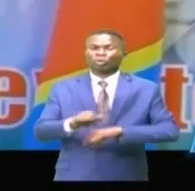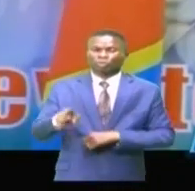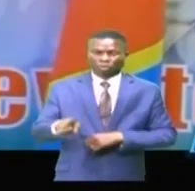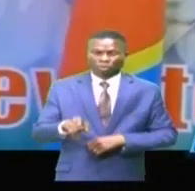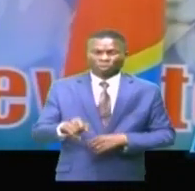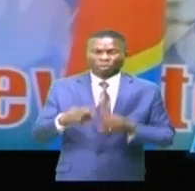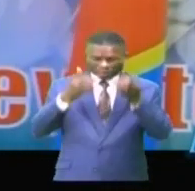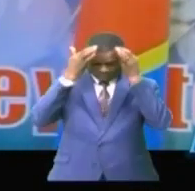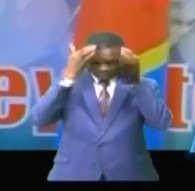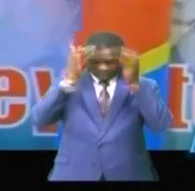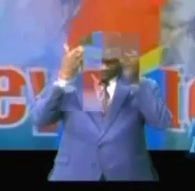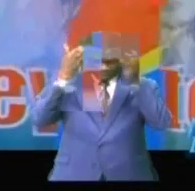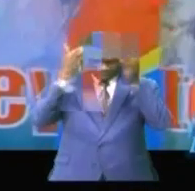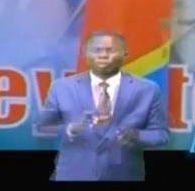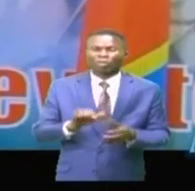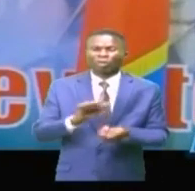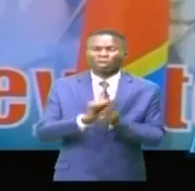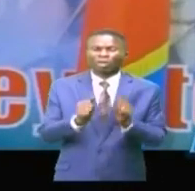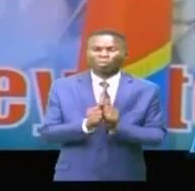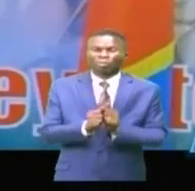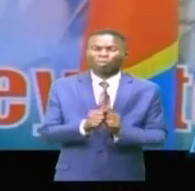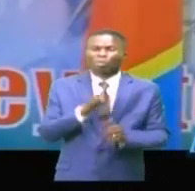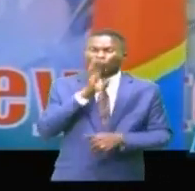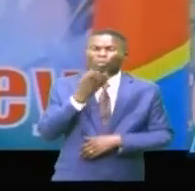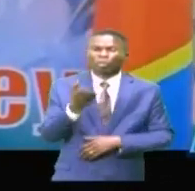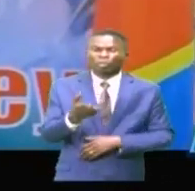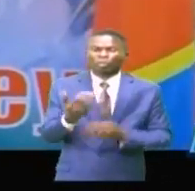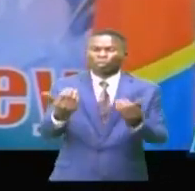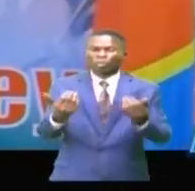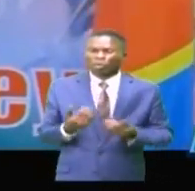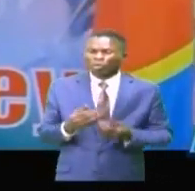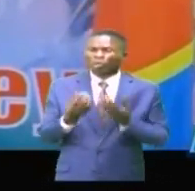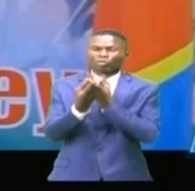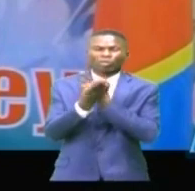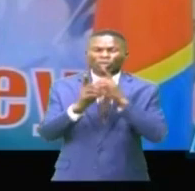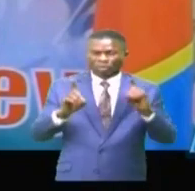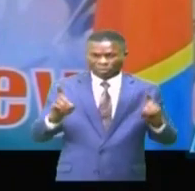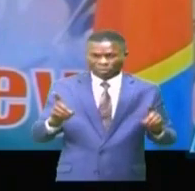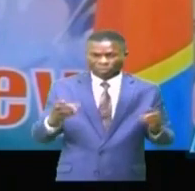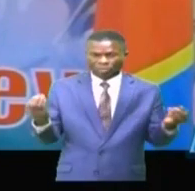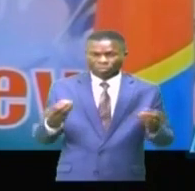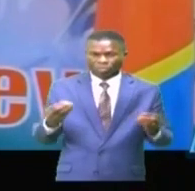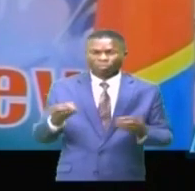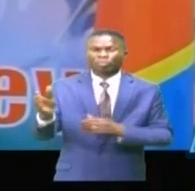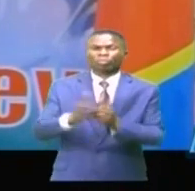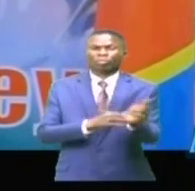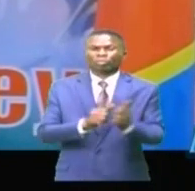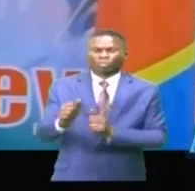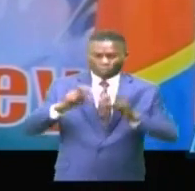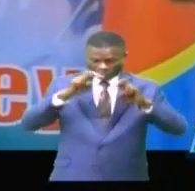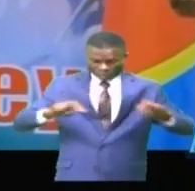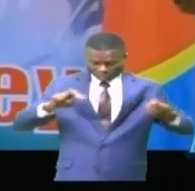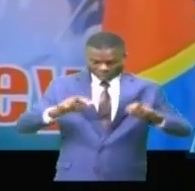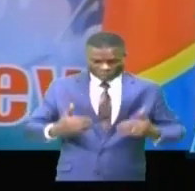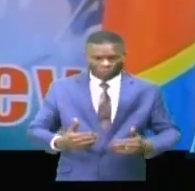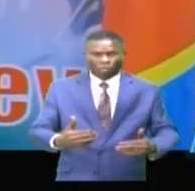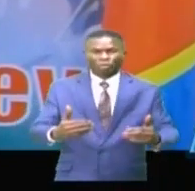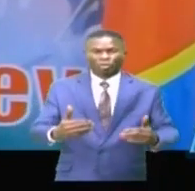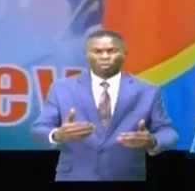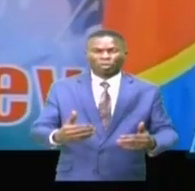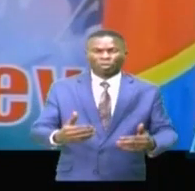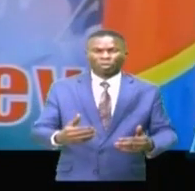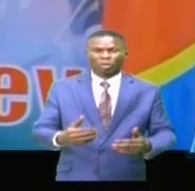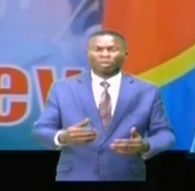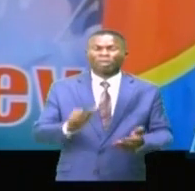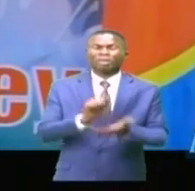cette manipulation qui a une volonté délibérée des discrédités une enquête en cours c'est quand même